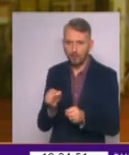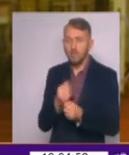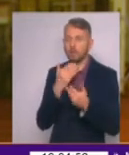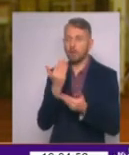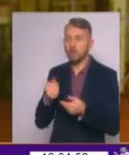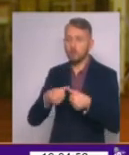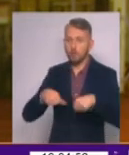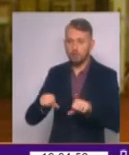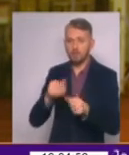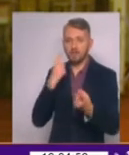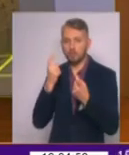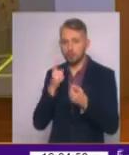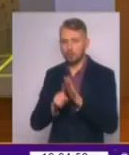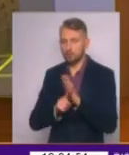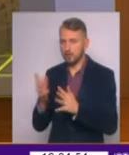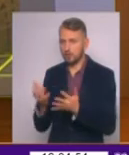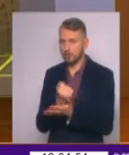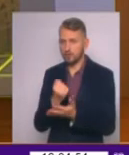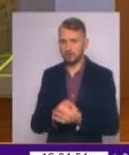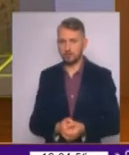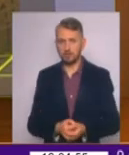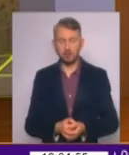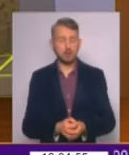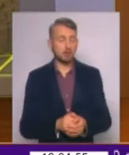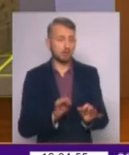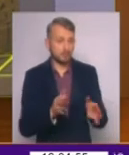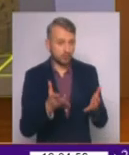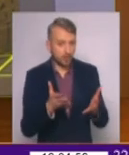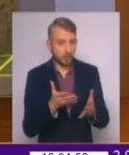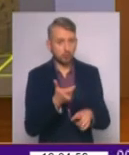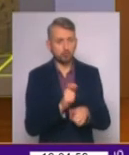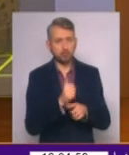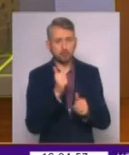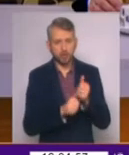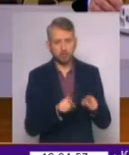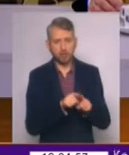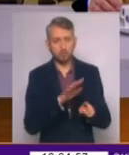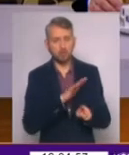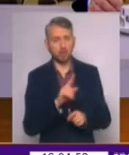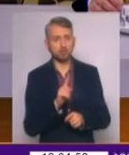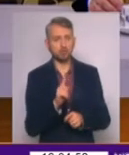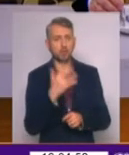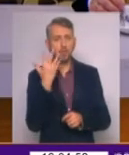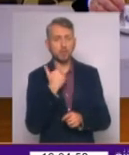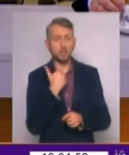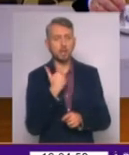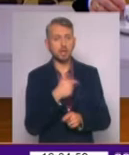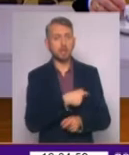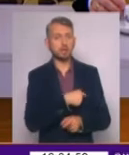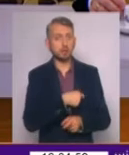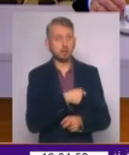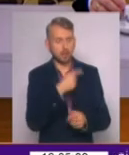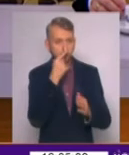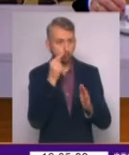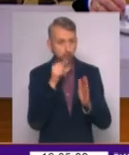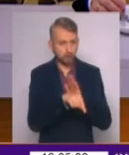якимось чином інформація починала знаходитися? Звичайно. Ну, дуже часто так буває, що коли дійсно депутати